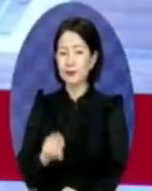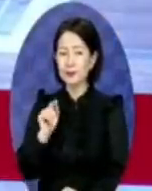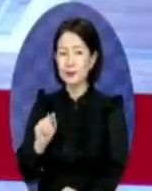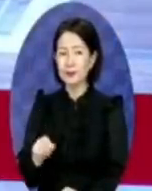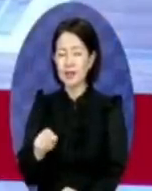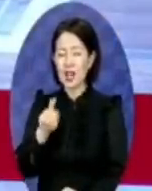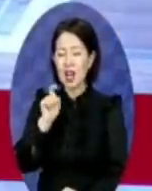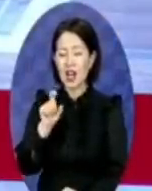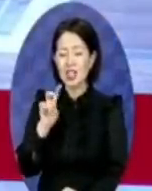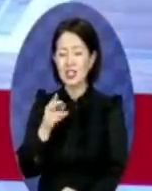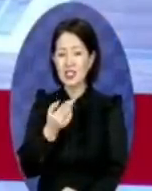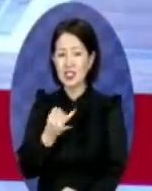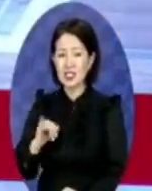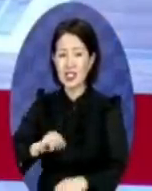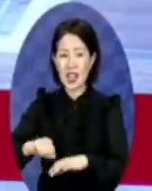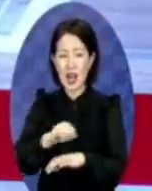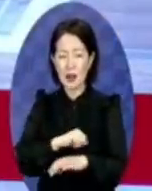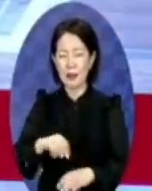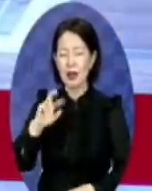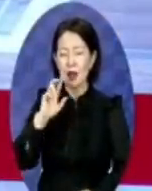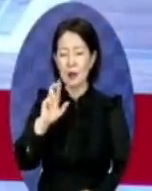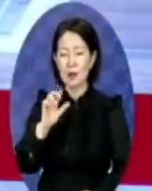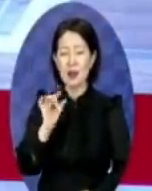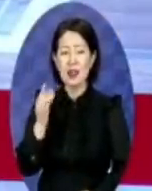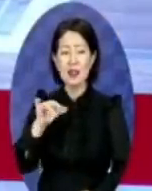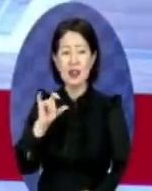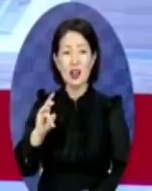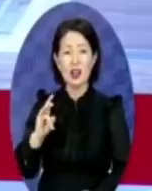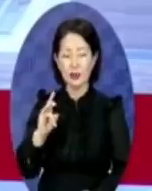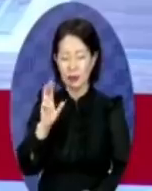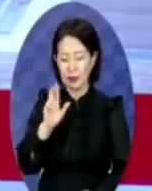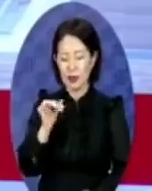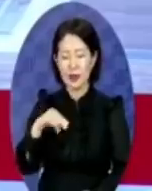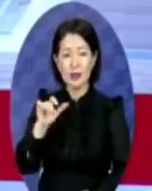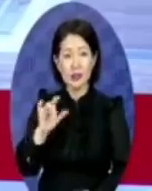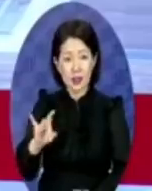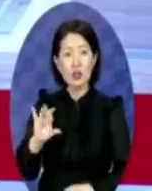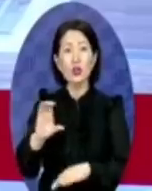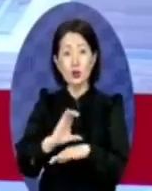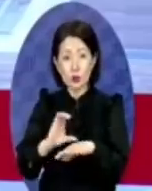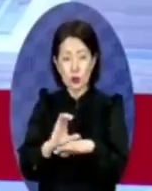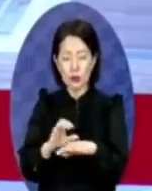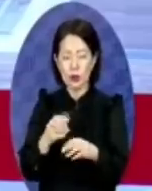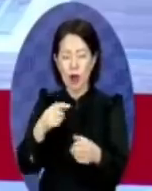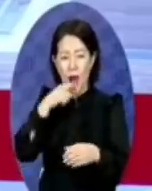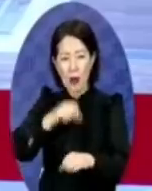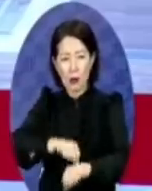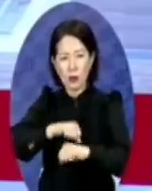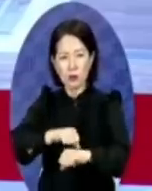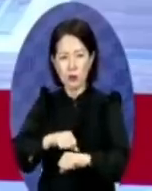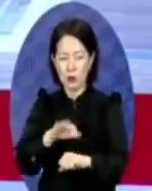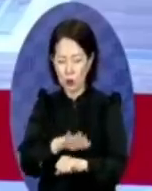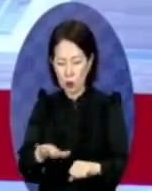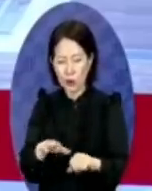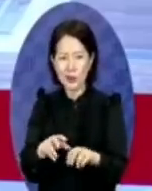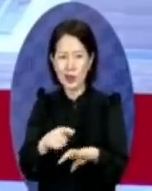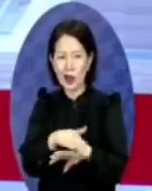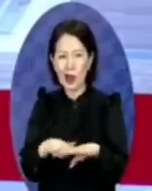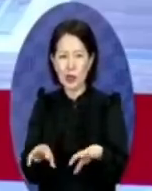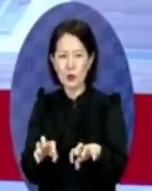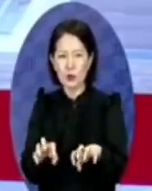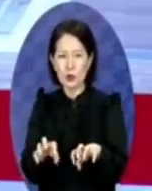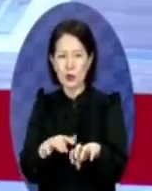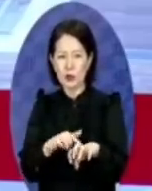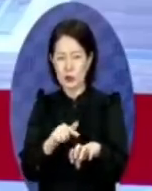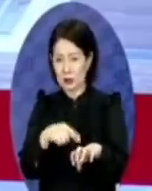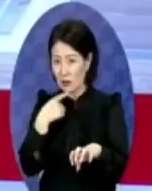Хинтээмгийн Мэдэндэр суманд хурд морины уралдаан болж бага насны хүүхэд гараа хөлдөөсөн талаарх мэдээлэл цахим орчинд тархсан. Үүнтэй холбогдуулан өнөөдөр гэр бүл хүүхэд